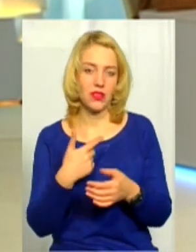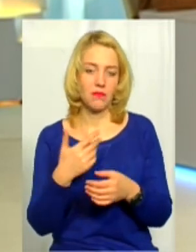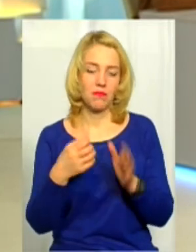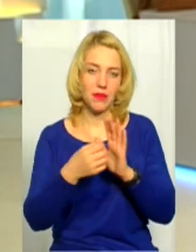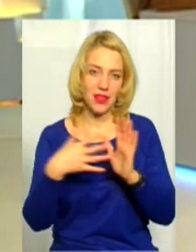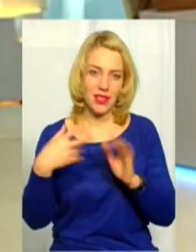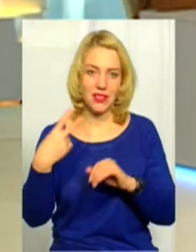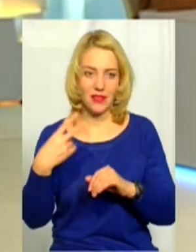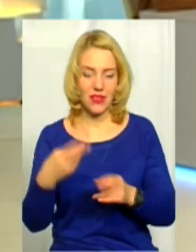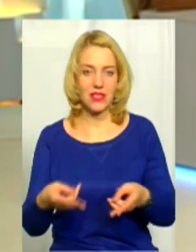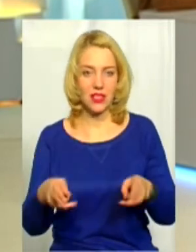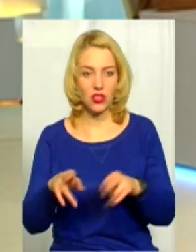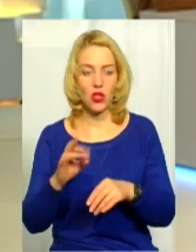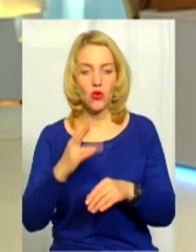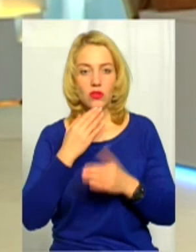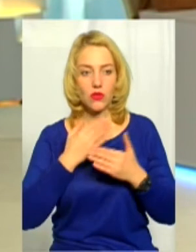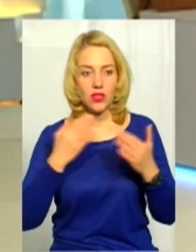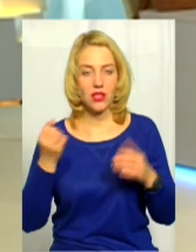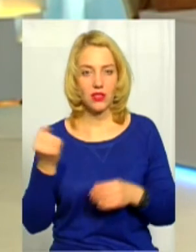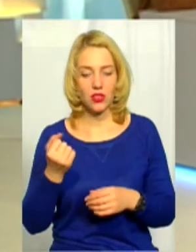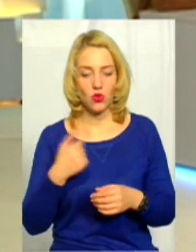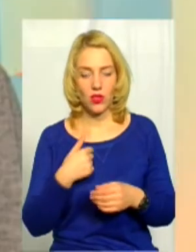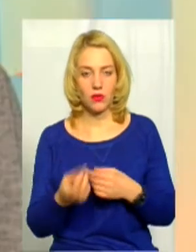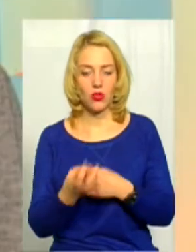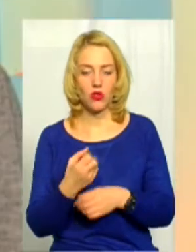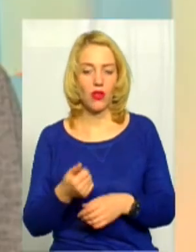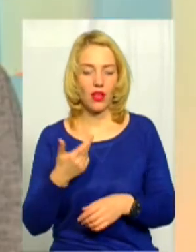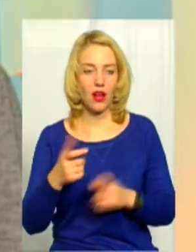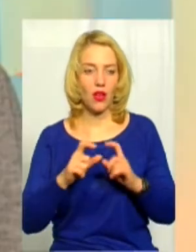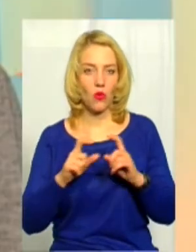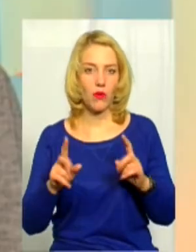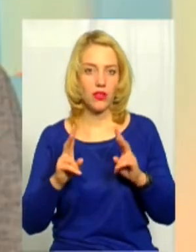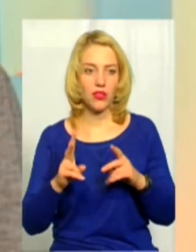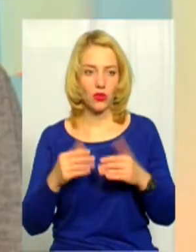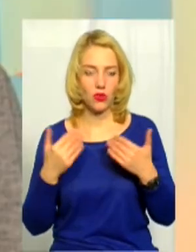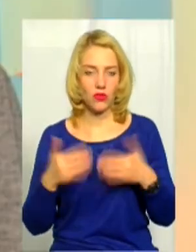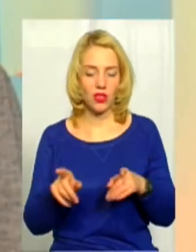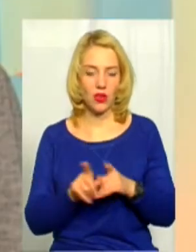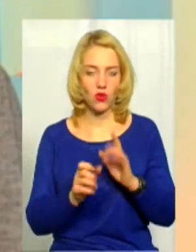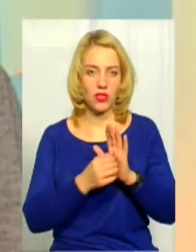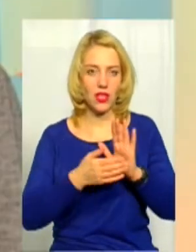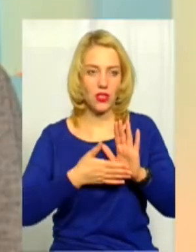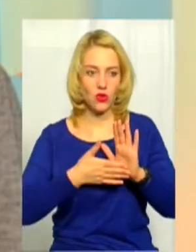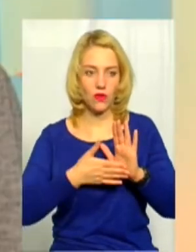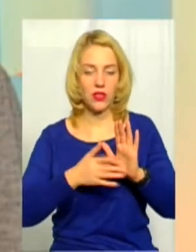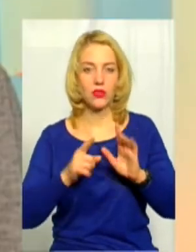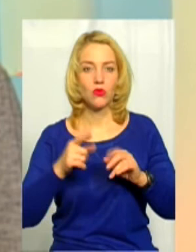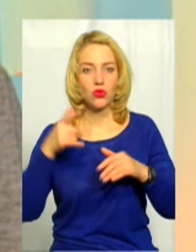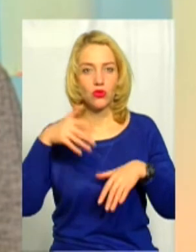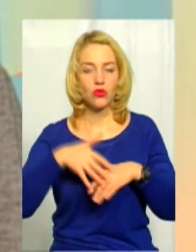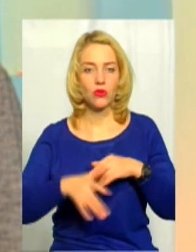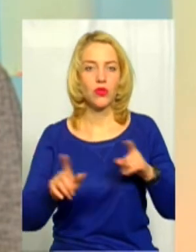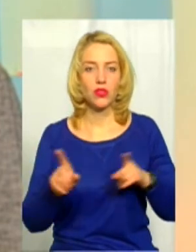15-20 залишається, але за останній тиждень до нас прийшло кілька компаній, які буквально вже теж зареєструвалися, тому що вони зрозуміли,